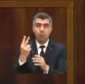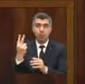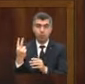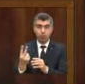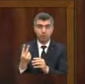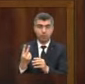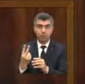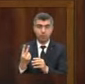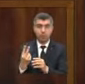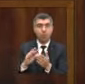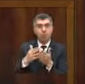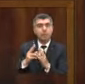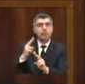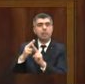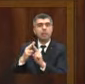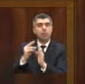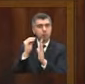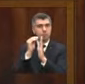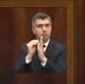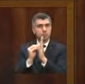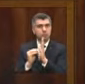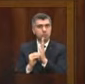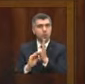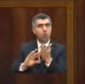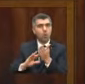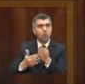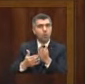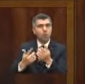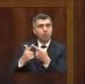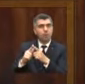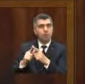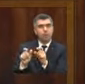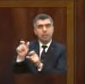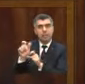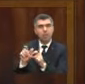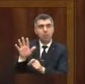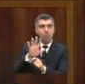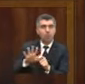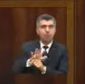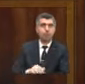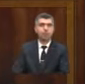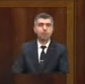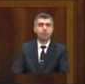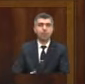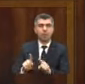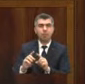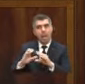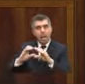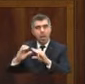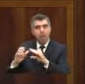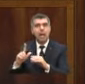هو البرنامج. 2021 إن شاء الله غادي يشهد إدخال كل هذه الآخرين، بعضهم انتهت في المشاورات